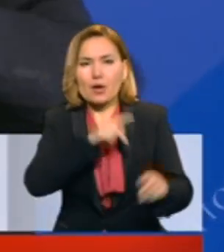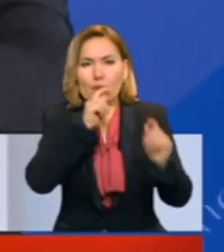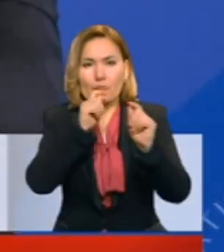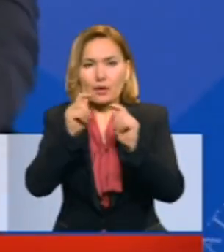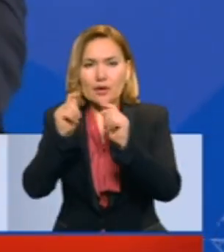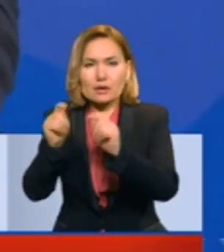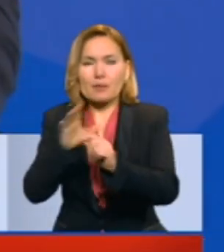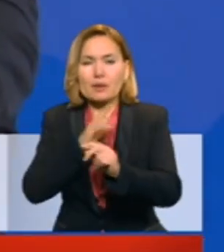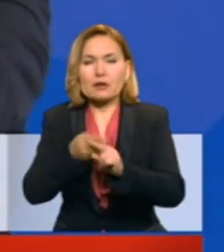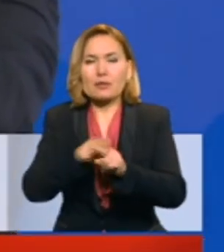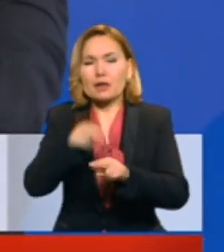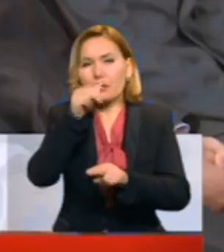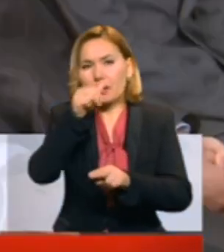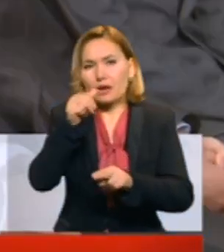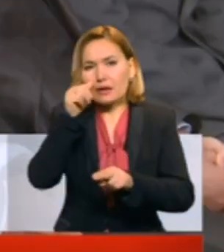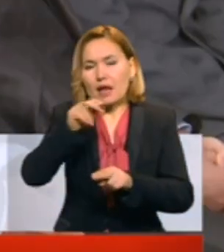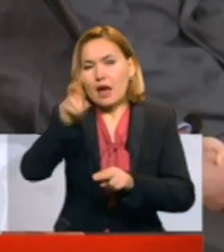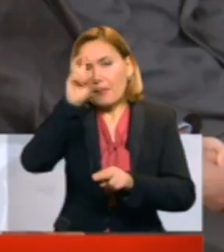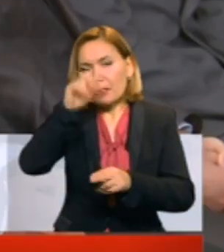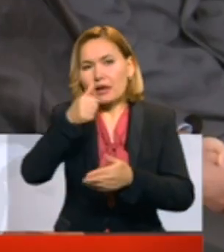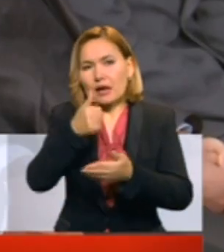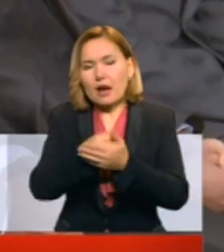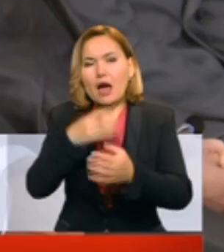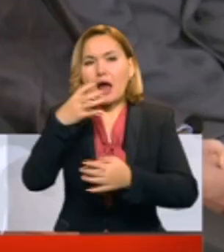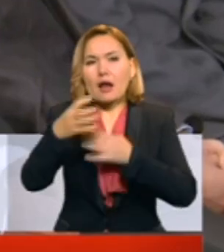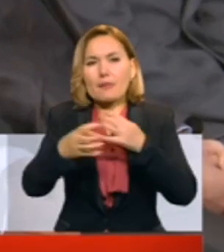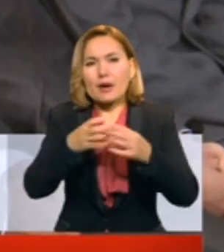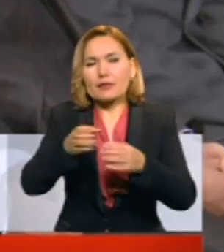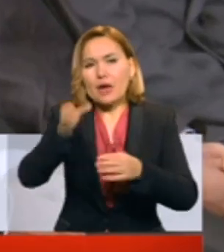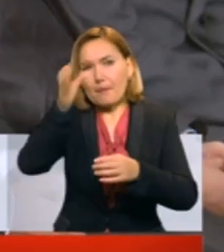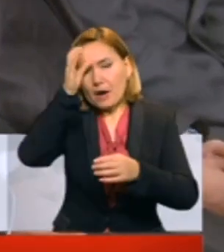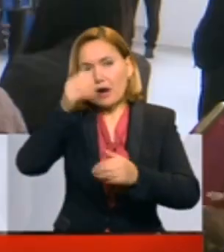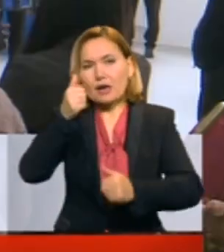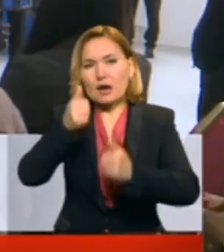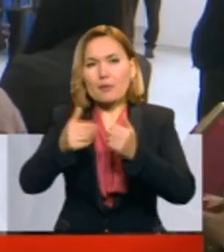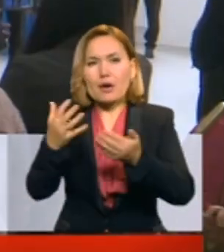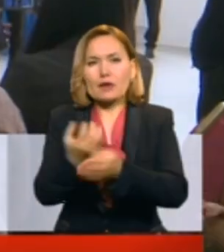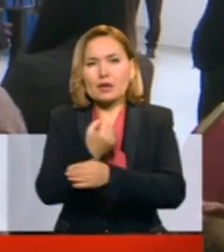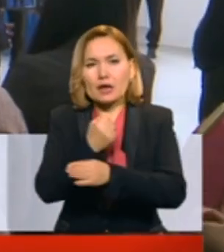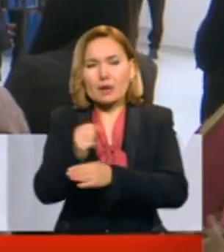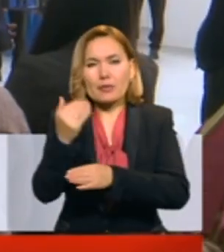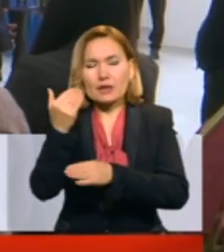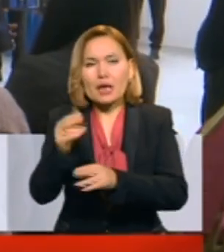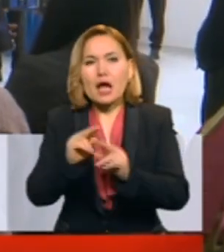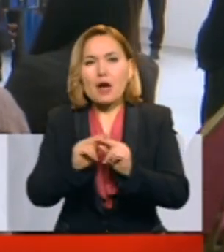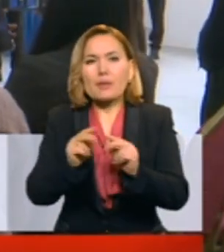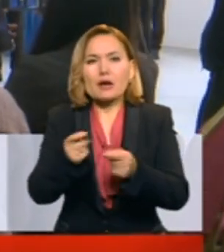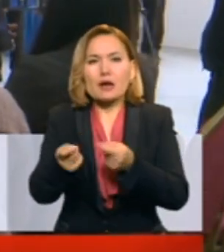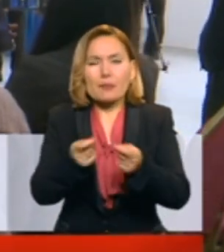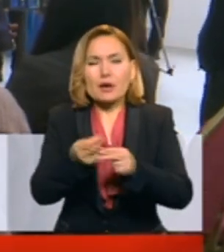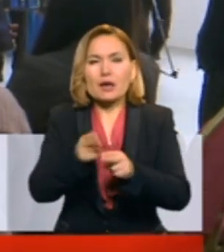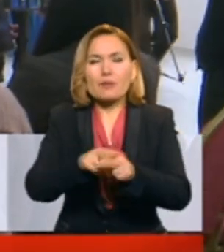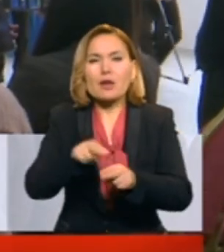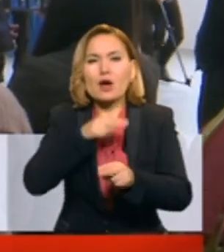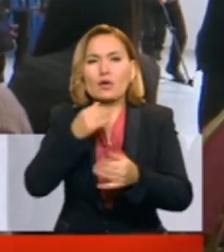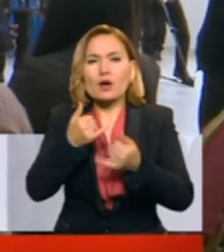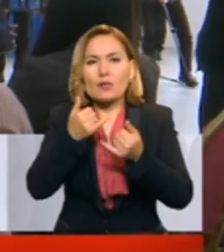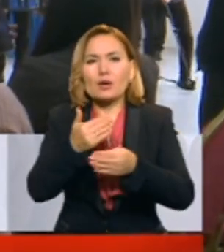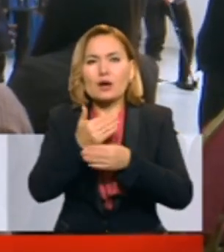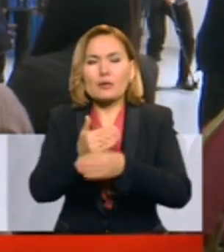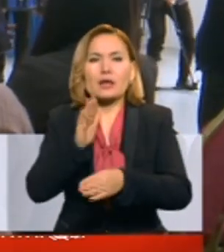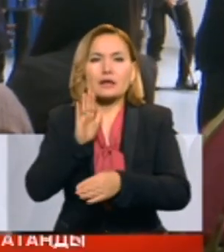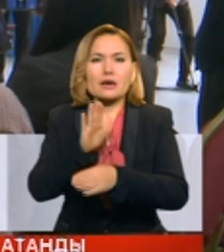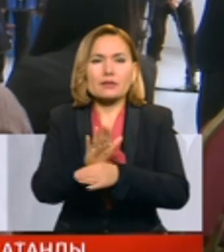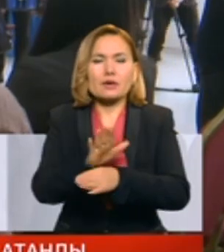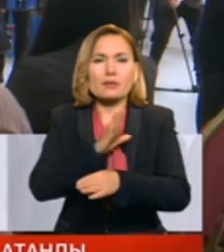сыяқыға ие болды. Былтыр мемлекет басшысы халықаралық білім байқауларының жүлдегерлері мен олардың жетекшілеріне ерекше көңіл бөлуді